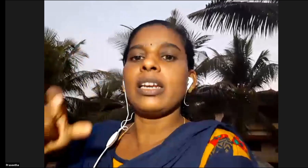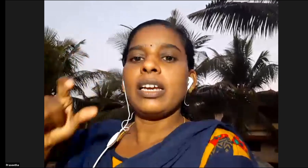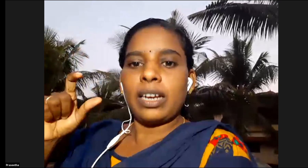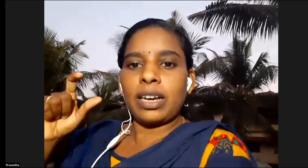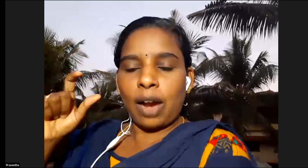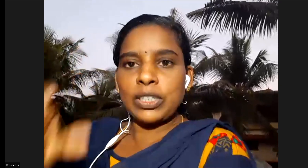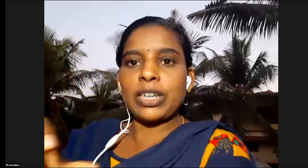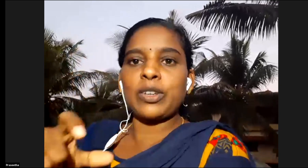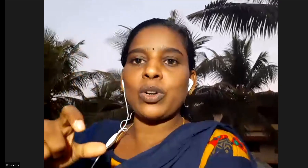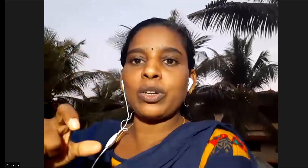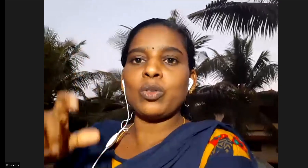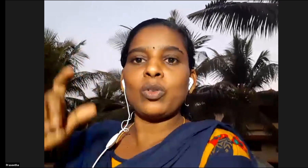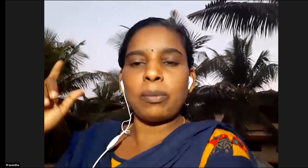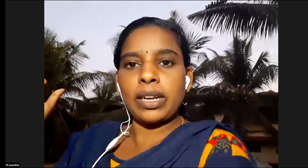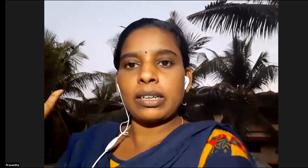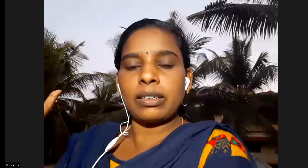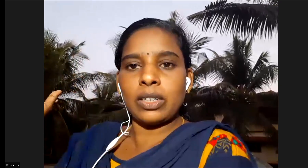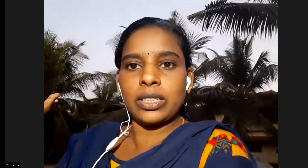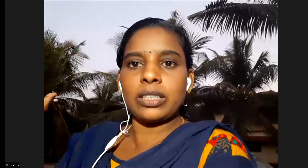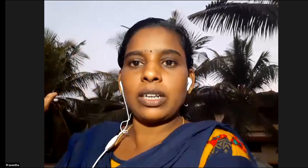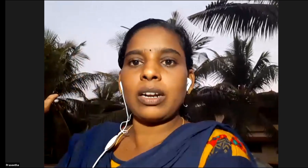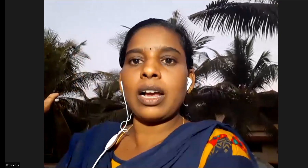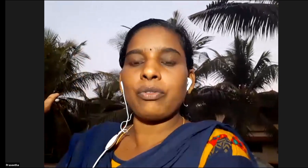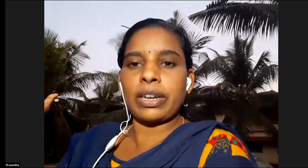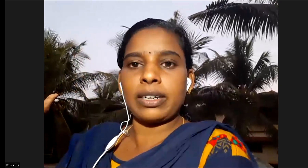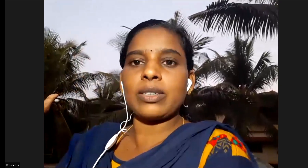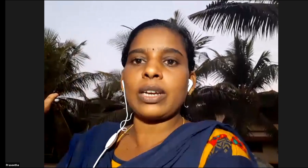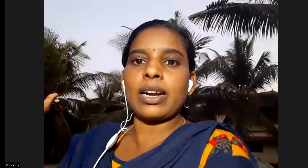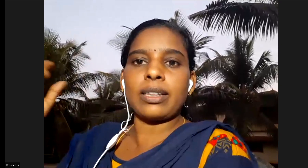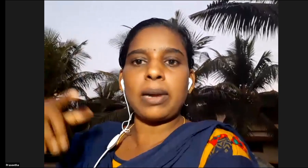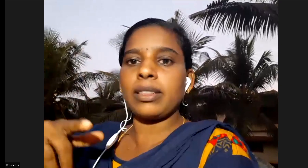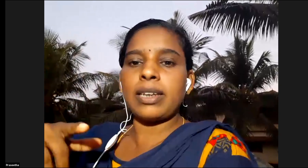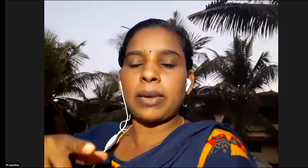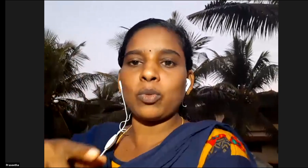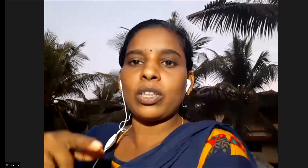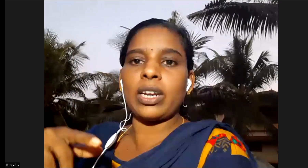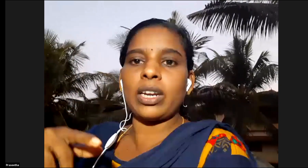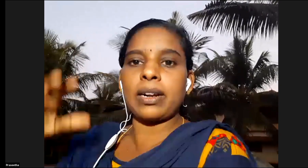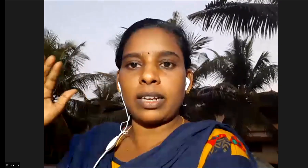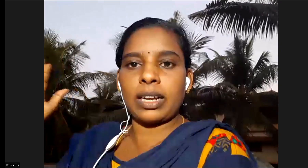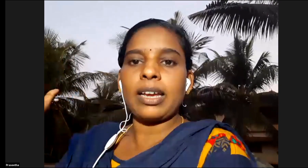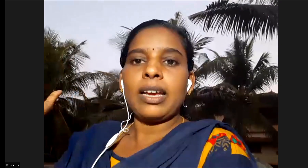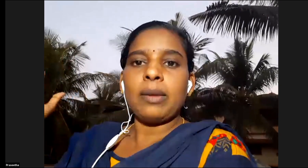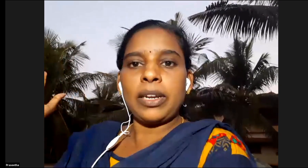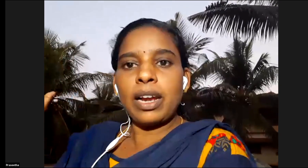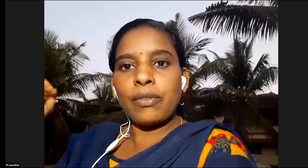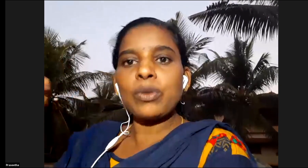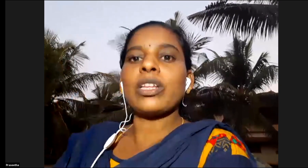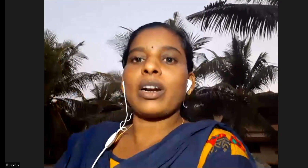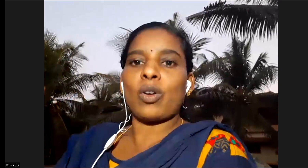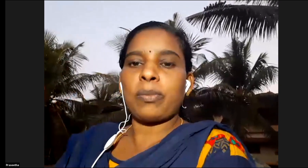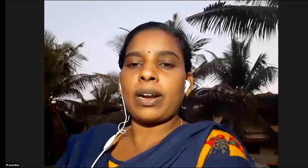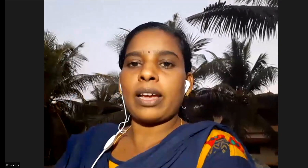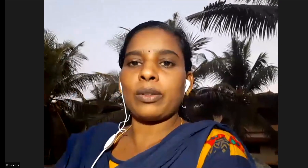സൈൻ ആവിഷ്കരിച്ചുകൊണ്ടിരിക്കുന്നു. നമ്മുടെ നിഷയിലുള്ള ഫാക്കൽറ്റീസ് ഒക്കെയാണ് നമ്മൾ അന്ന് ഞാൻ പറഞ്ഞ മുദ്രികാ പാഠത്തിന്റെ ഒക്കെ പിന്നിൽ, അവരും